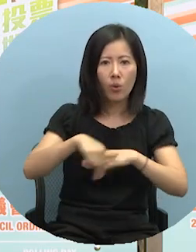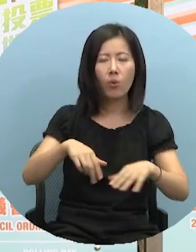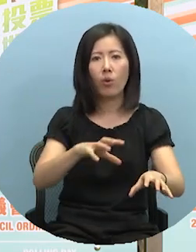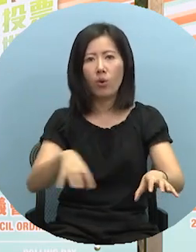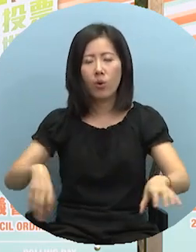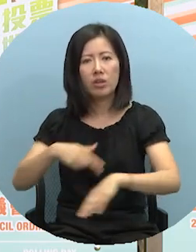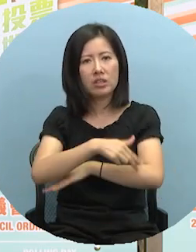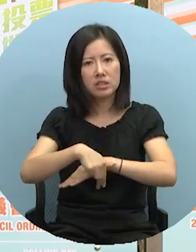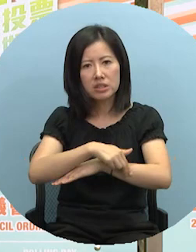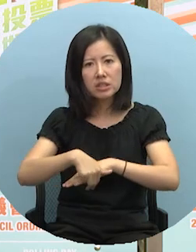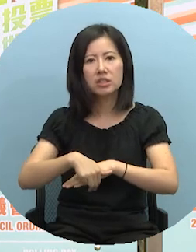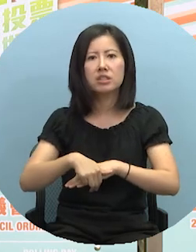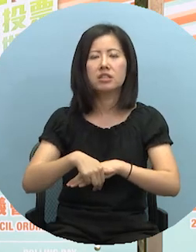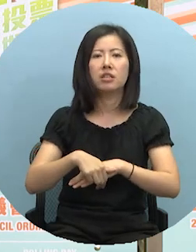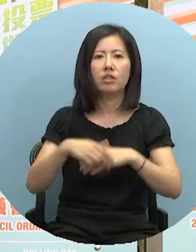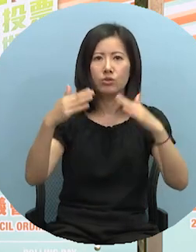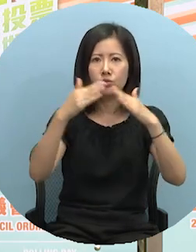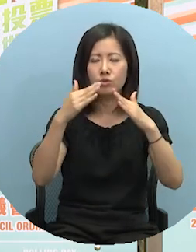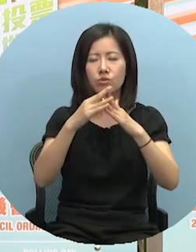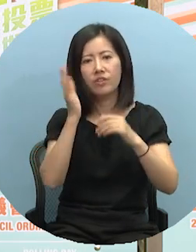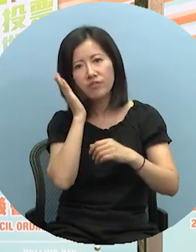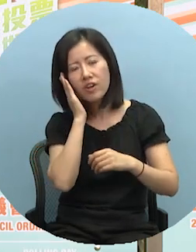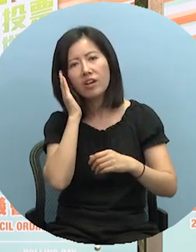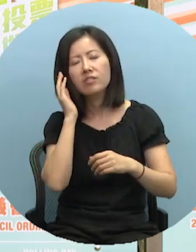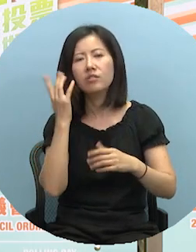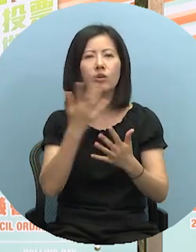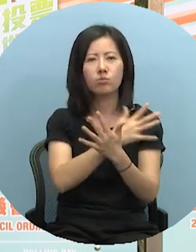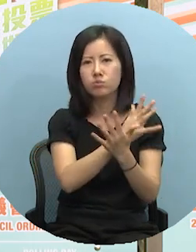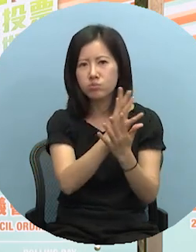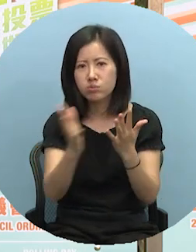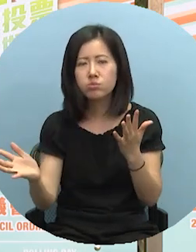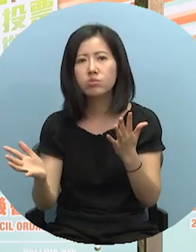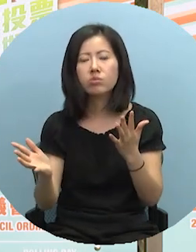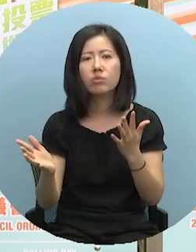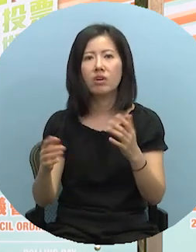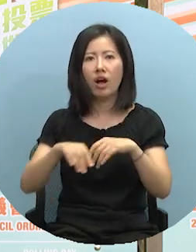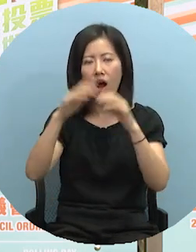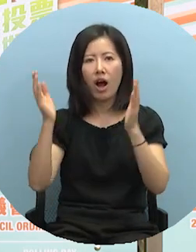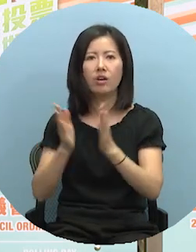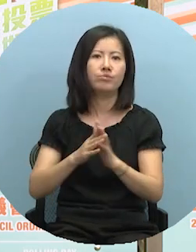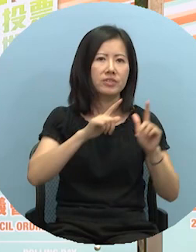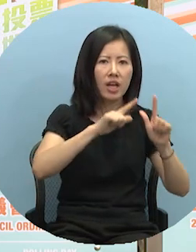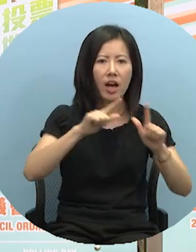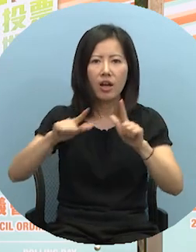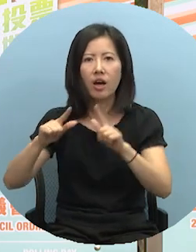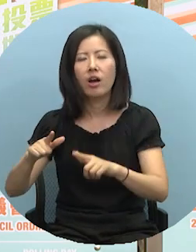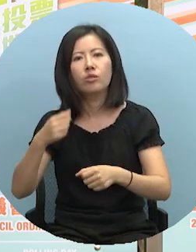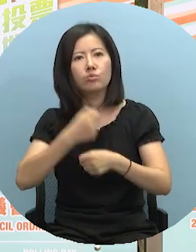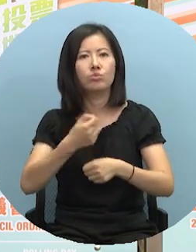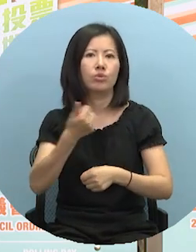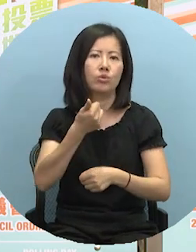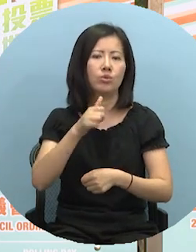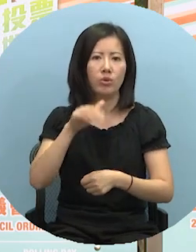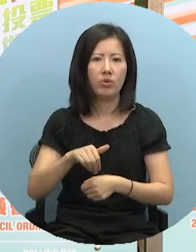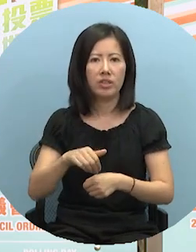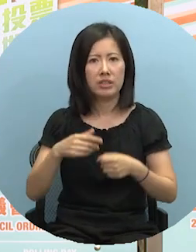好，住房又好，其他方面都能夠咧回應到市民。所以喺呢方面